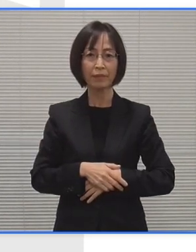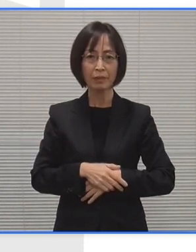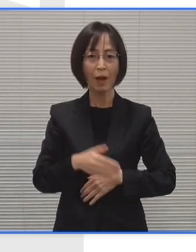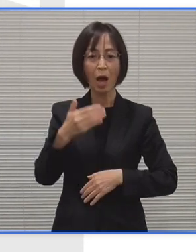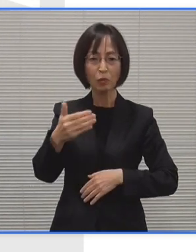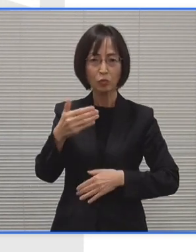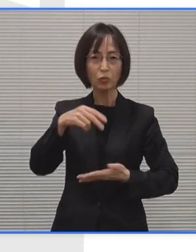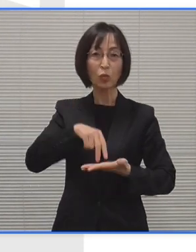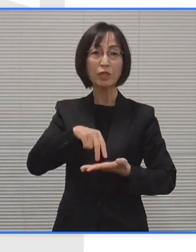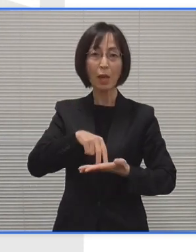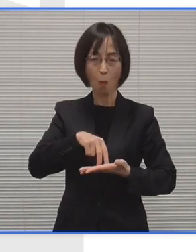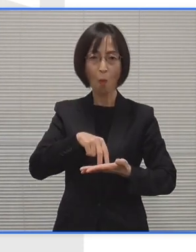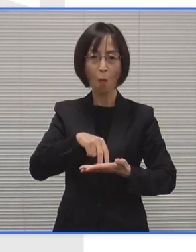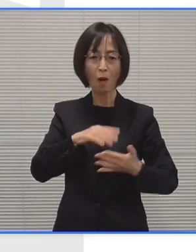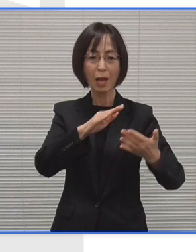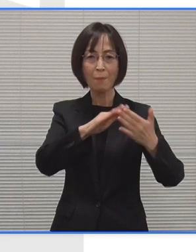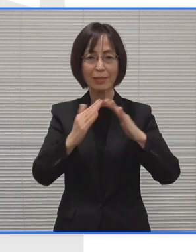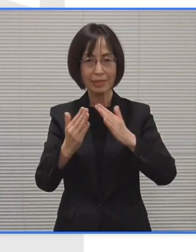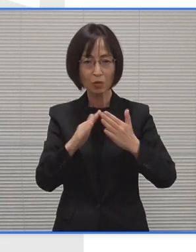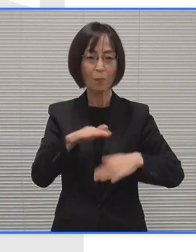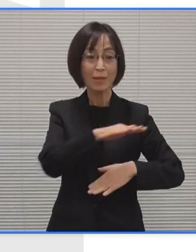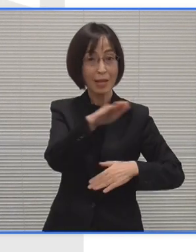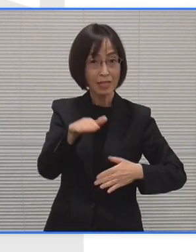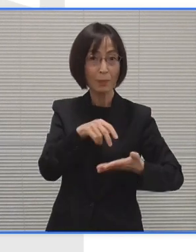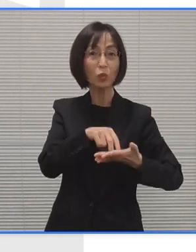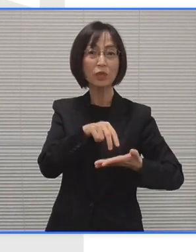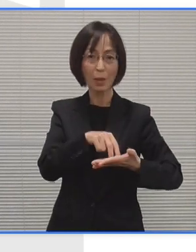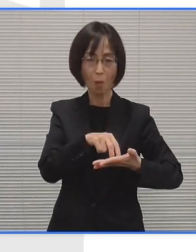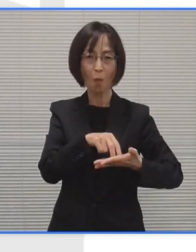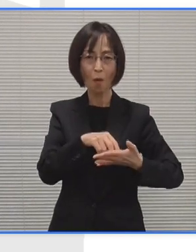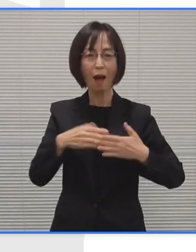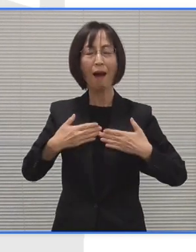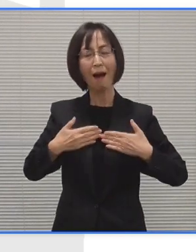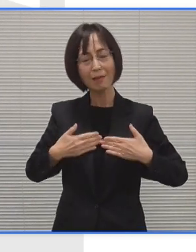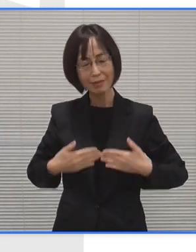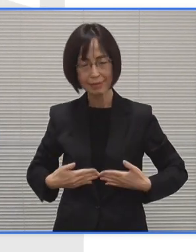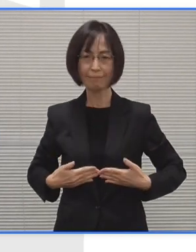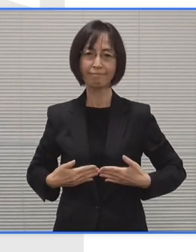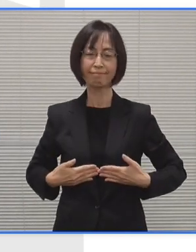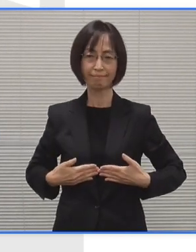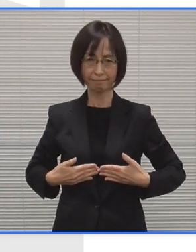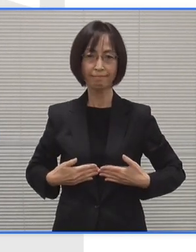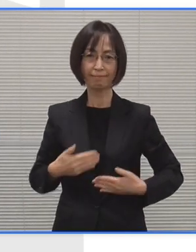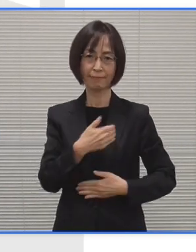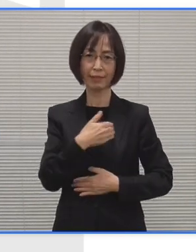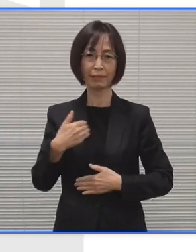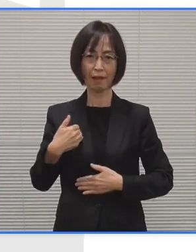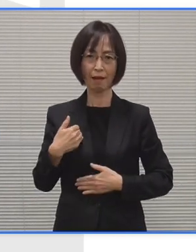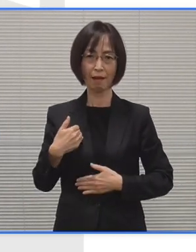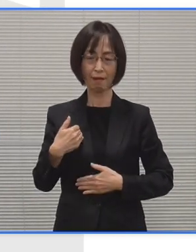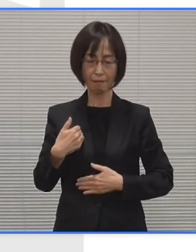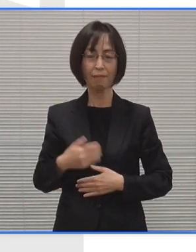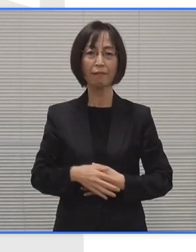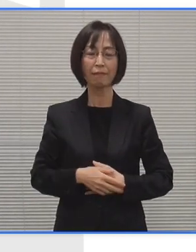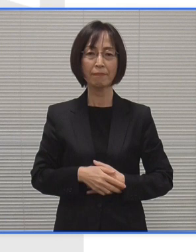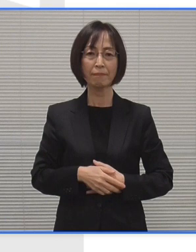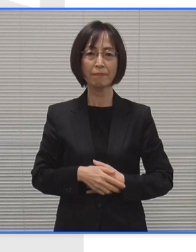側としても町の皆様としても安心したなというような場だったと思います